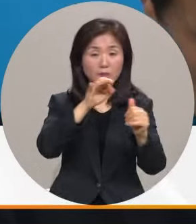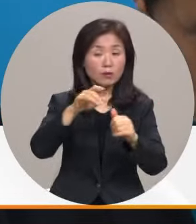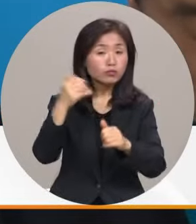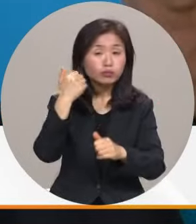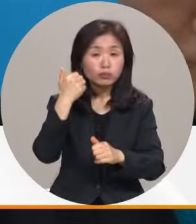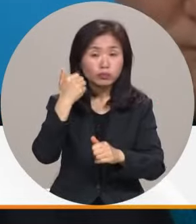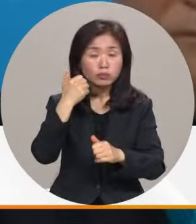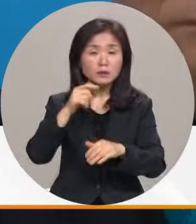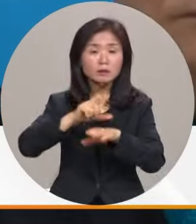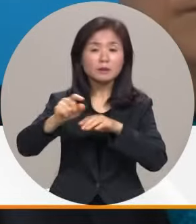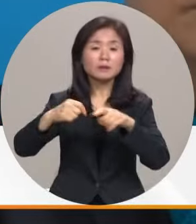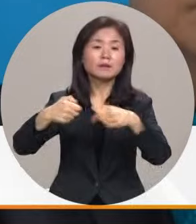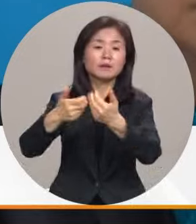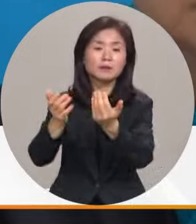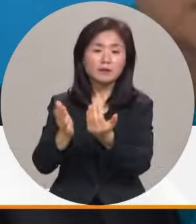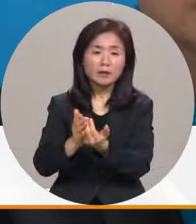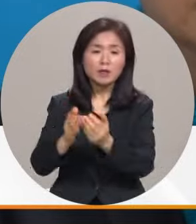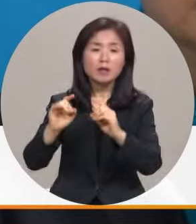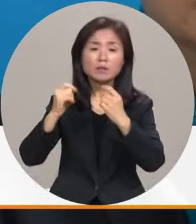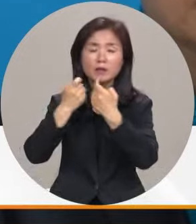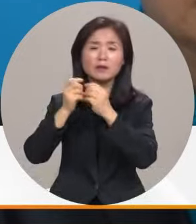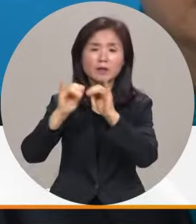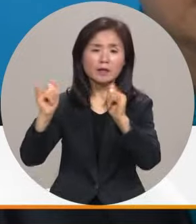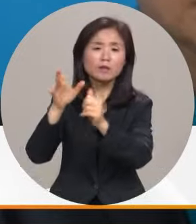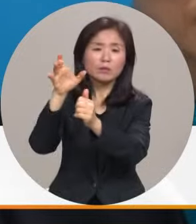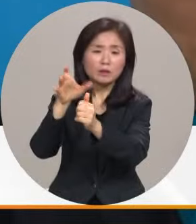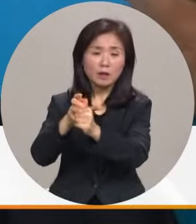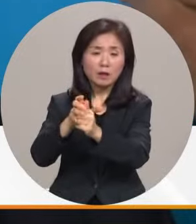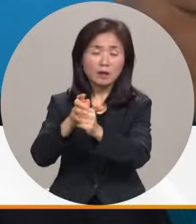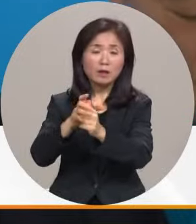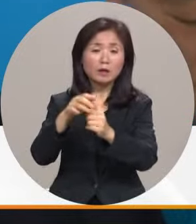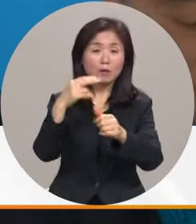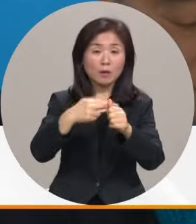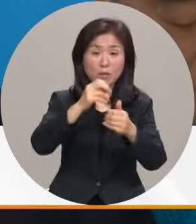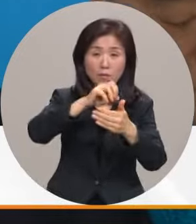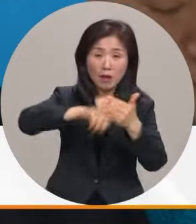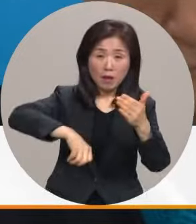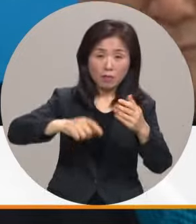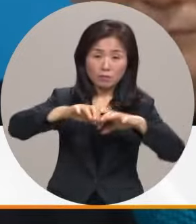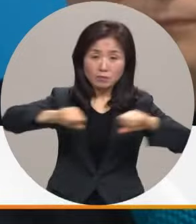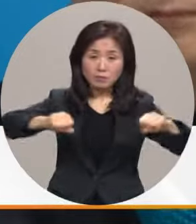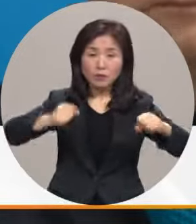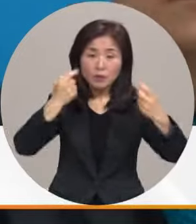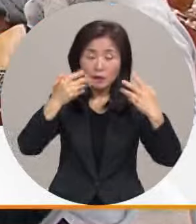좀 철저하게 교원이 배제되는 확실한 근거가 있다면 교